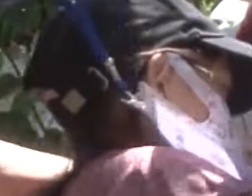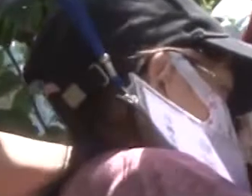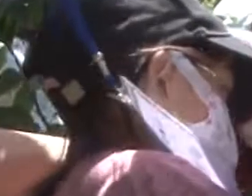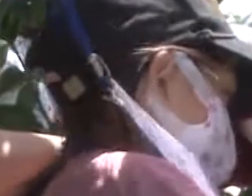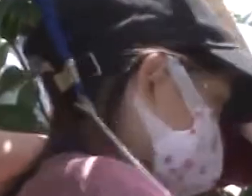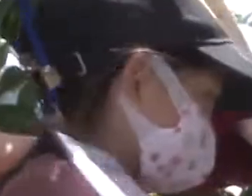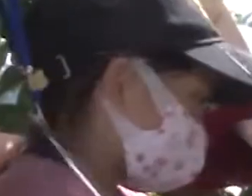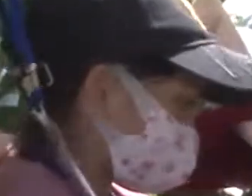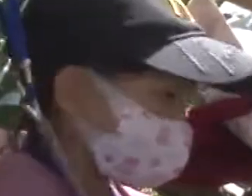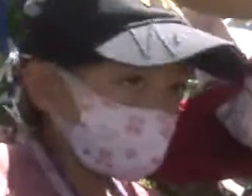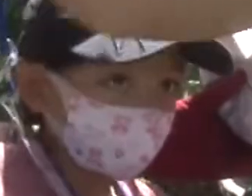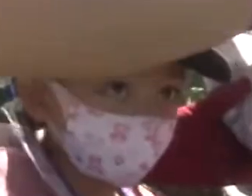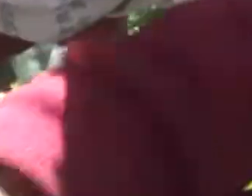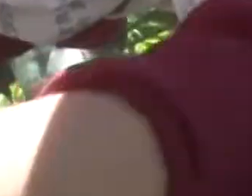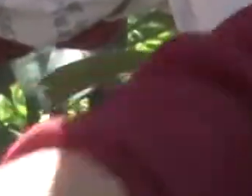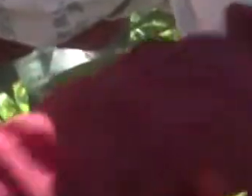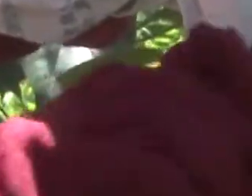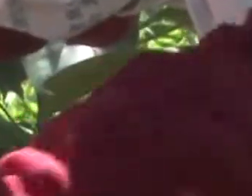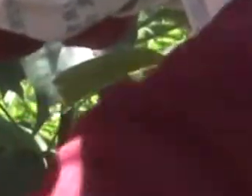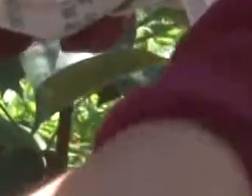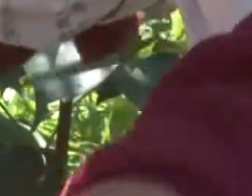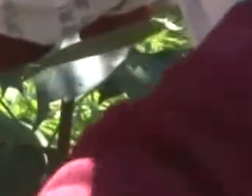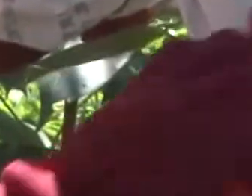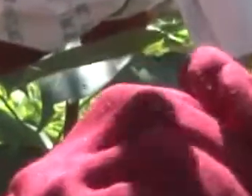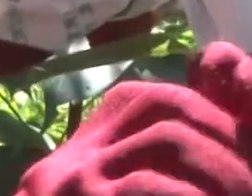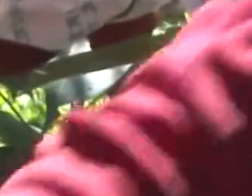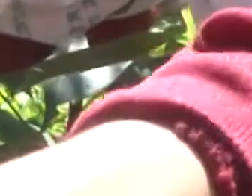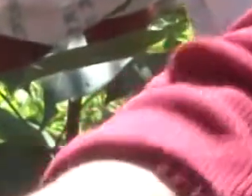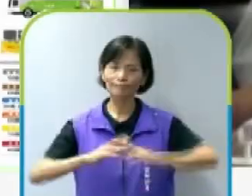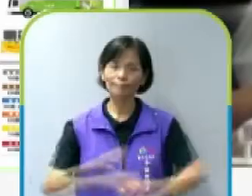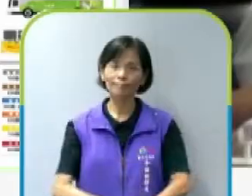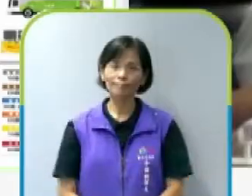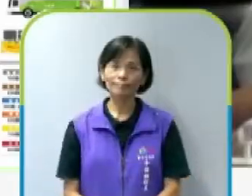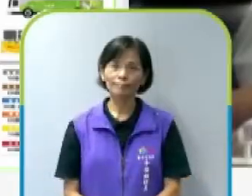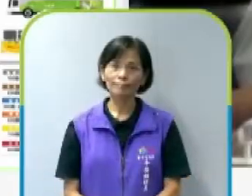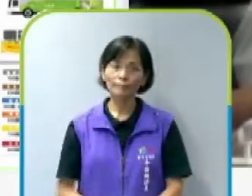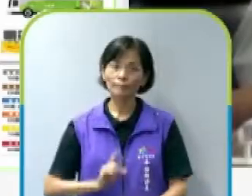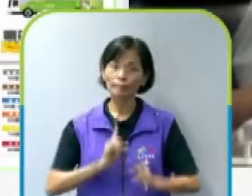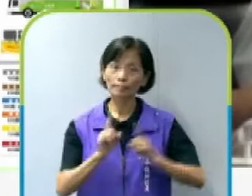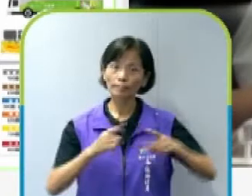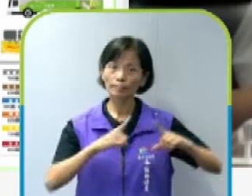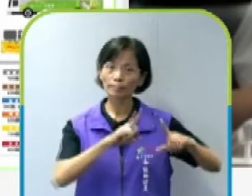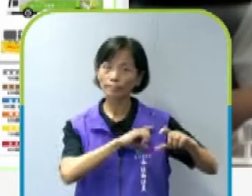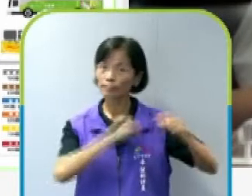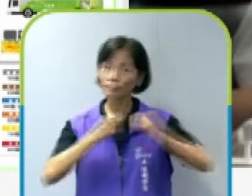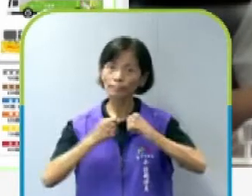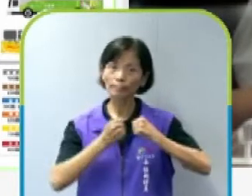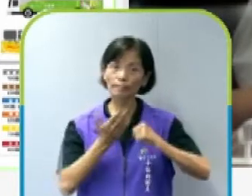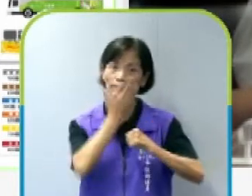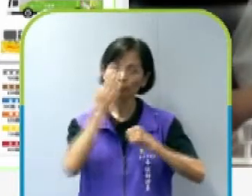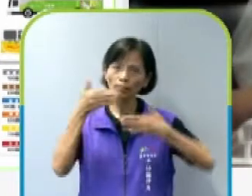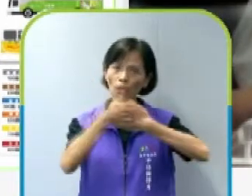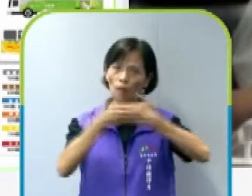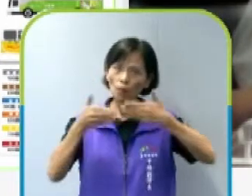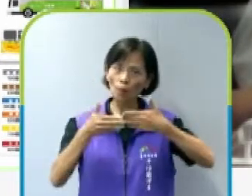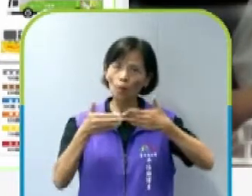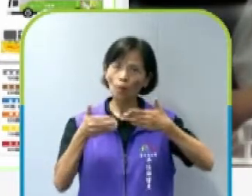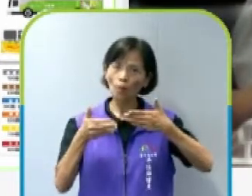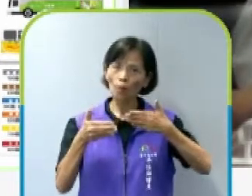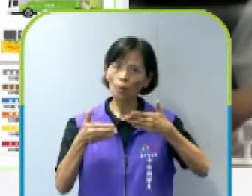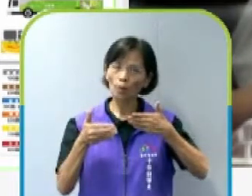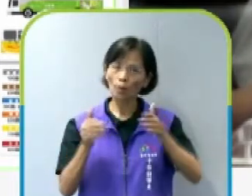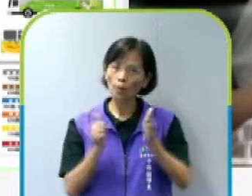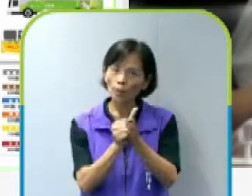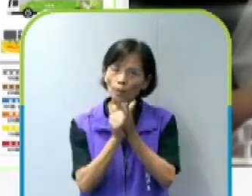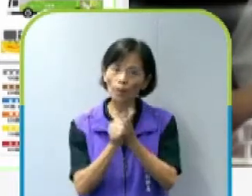交通是我们发展观光的一个基本的条件，对于自由行的旅客而言，交通的可及性更是决